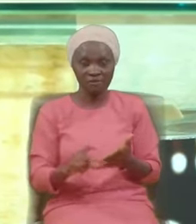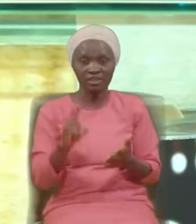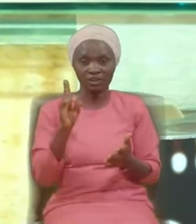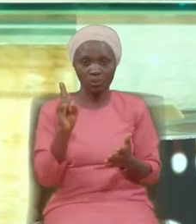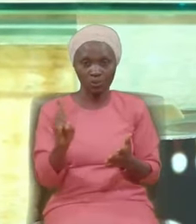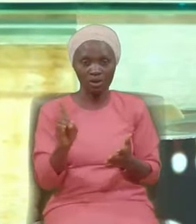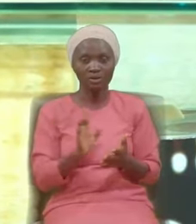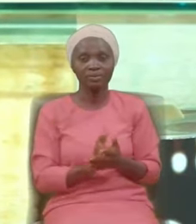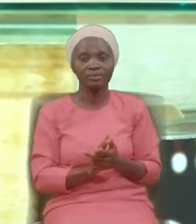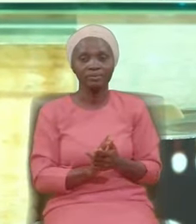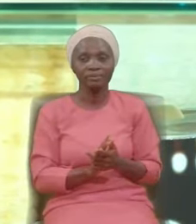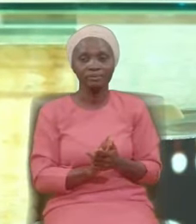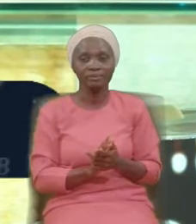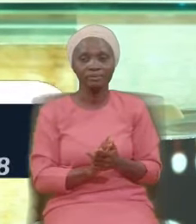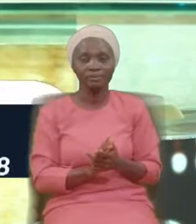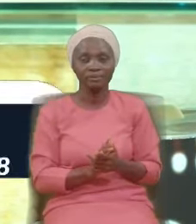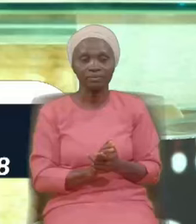Psaume 103. Le verset 1,